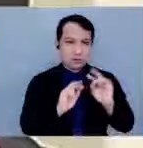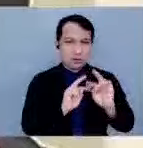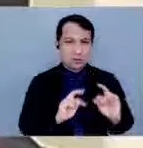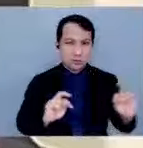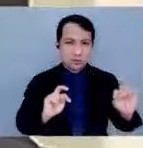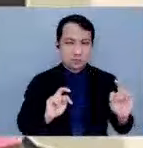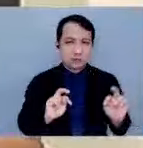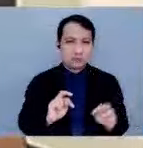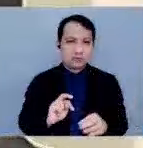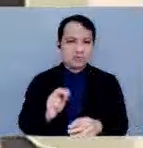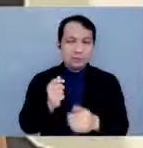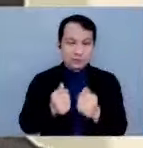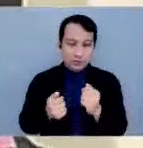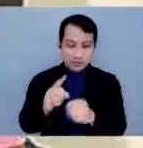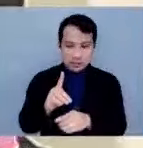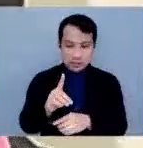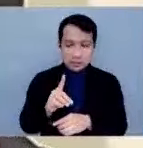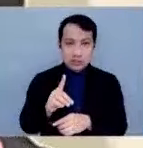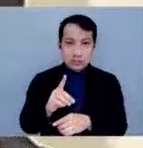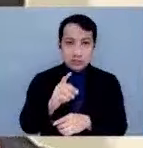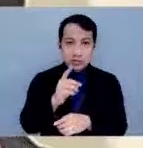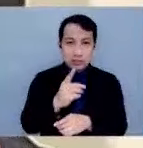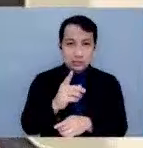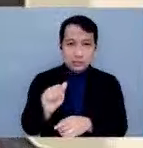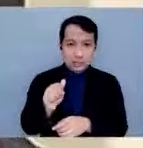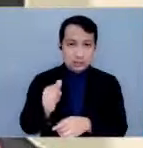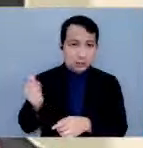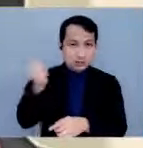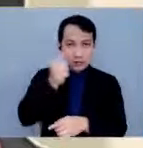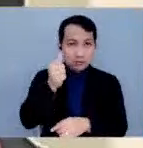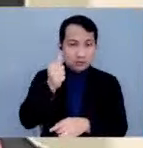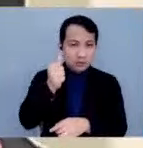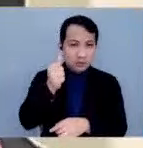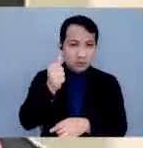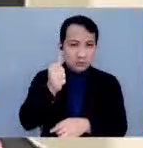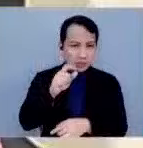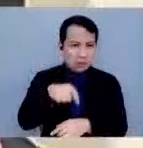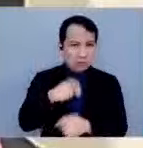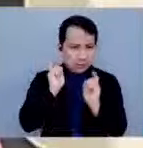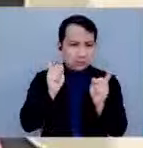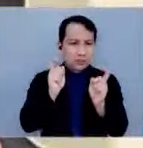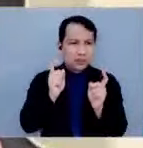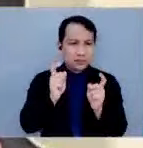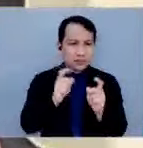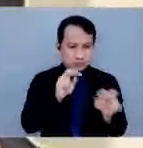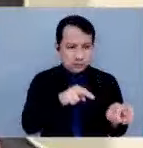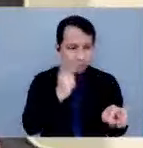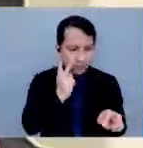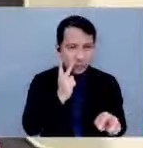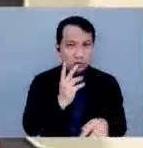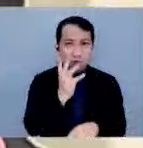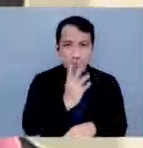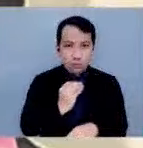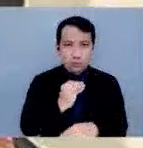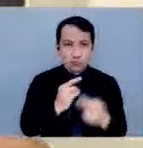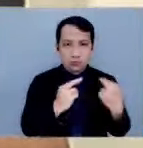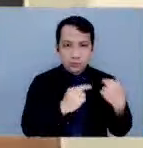talaga very soon na yung talaga may pananagutan, yung talaga